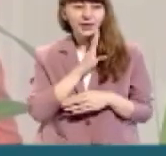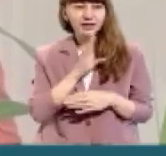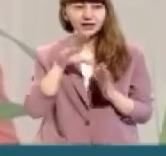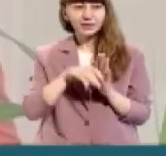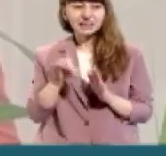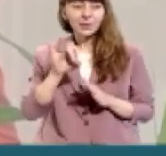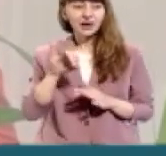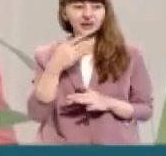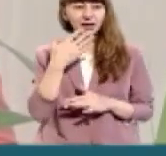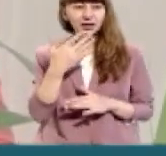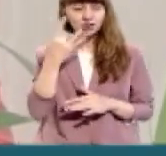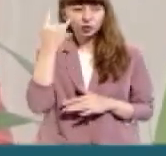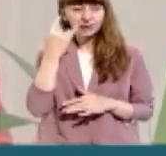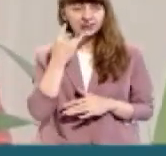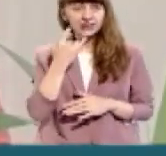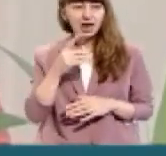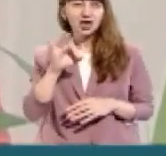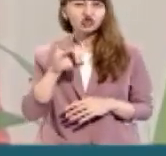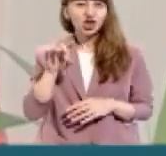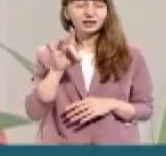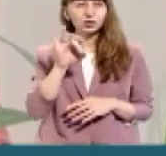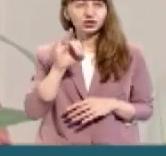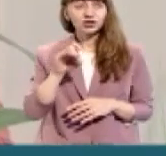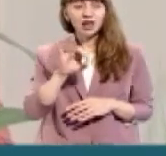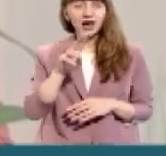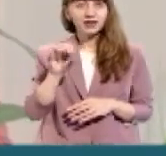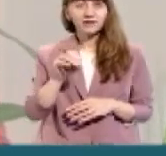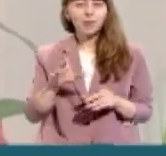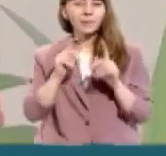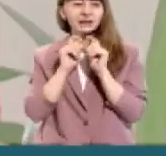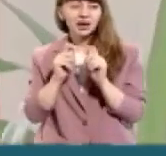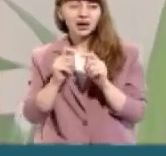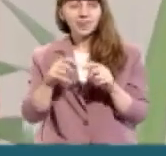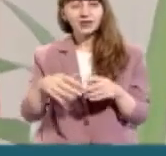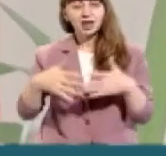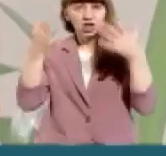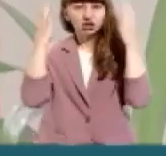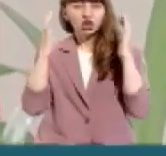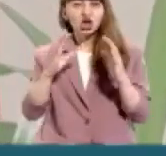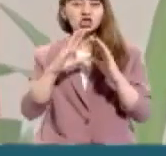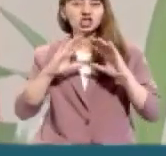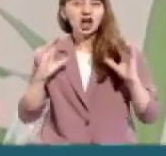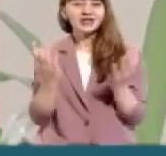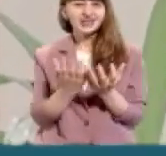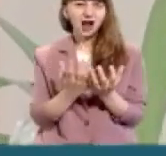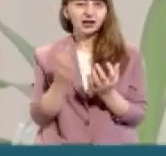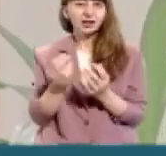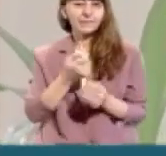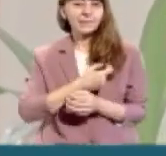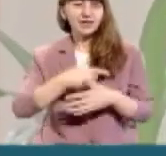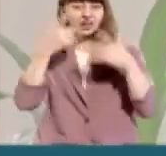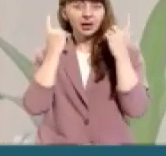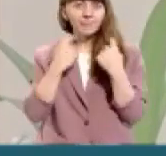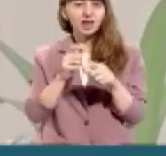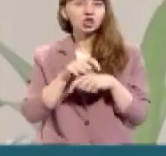народа Казахстана. Айджан Кшкентаева подарила символичные подарки – шанрак и белый платок. Валюта, пусть ваш